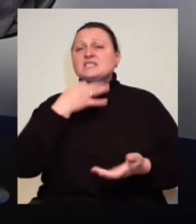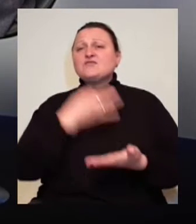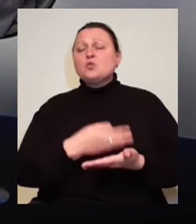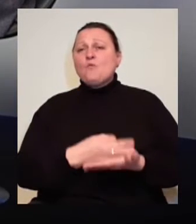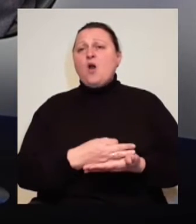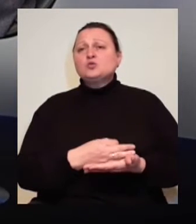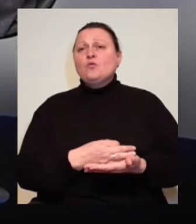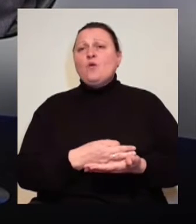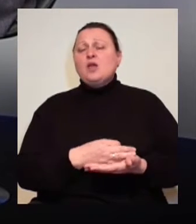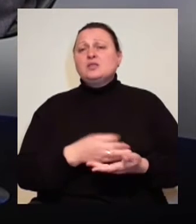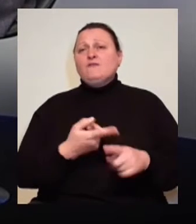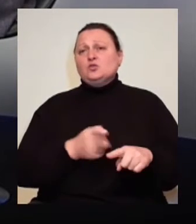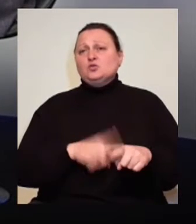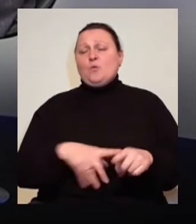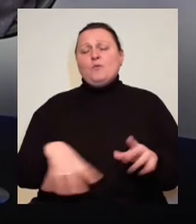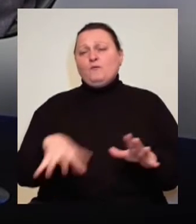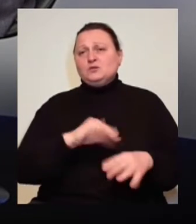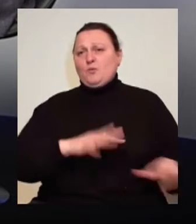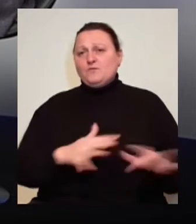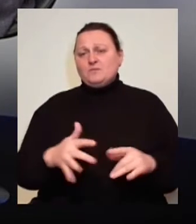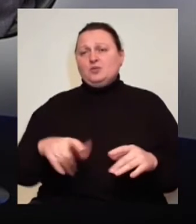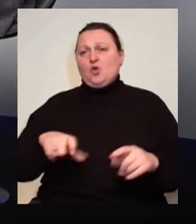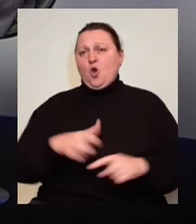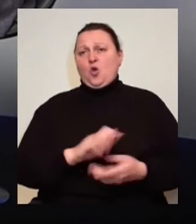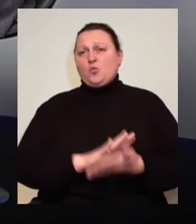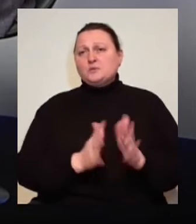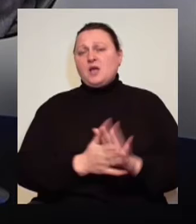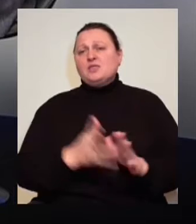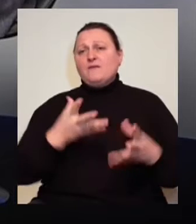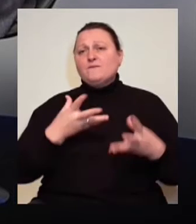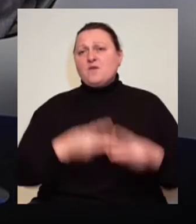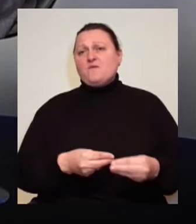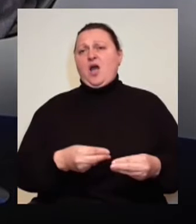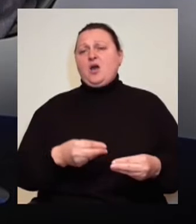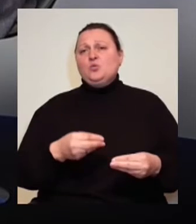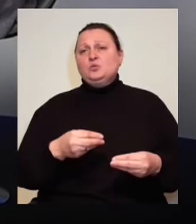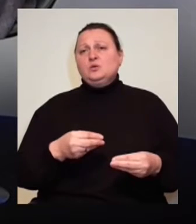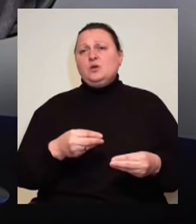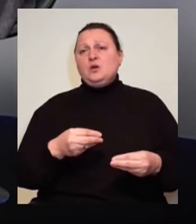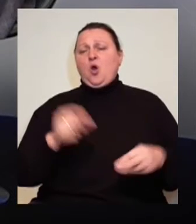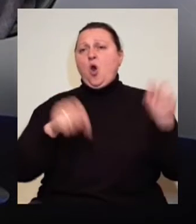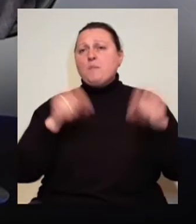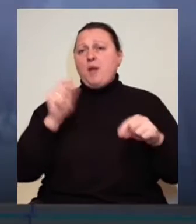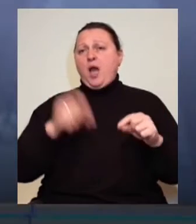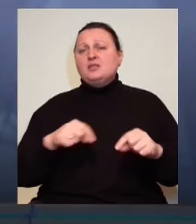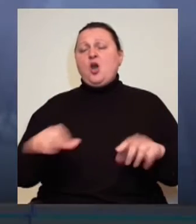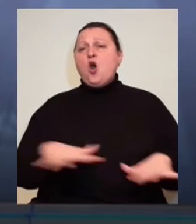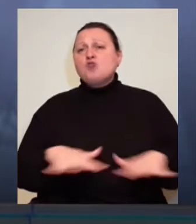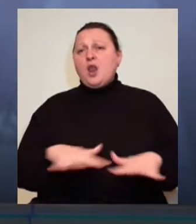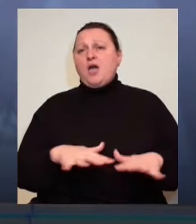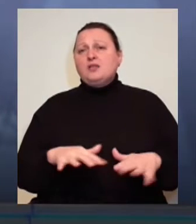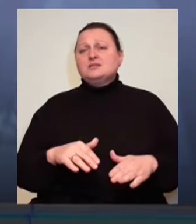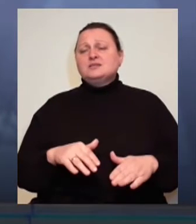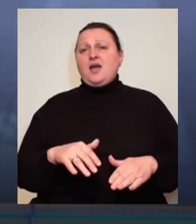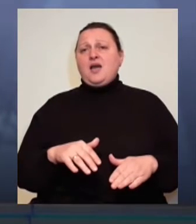всьому опади? Ну, якщо не всьому, да, переважно, що ось опади впливають на от такий стан доріг, який ми бачимо після того, як проходить ожеледиця, проходять